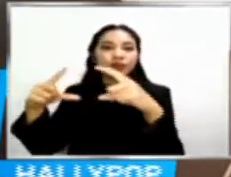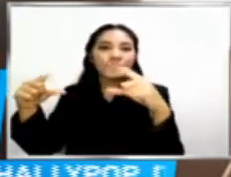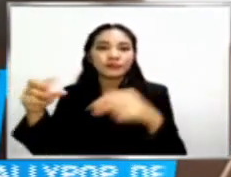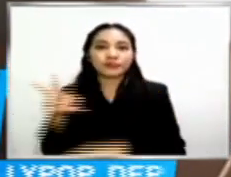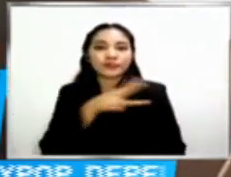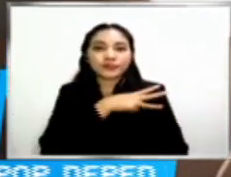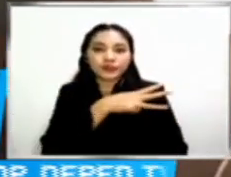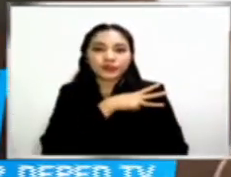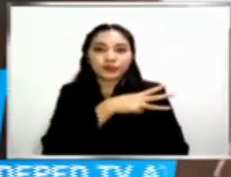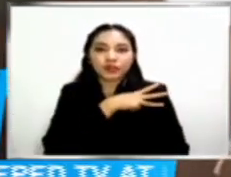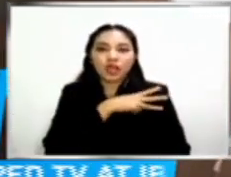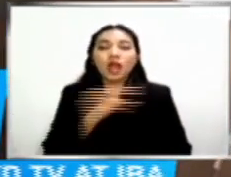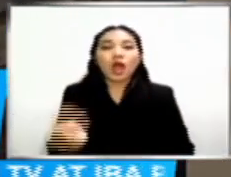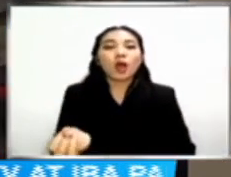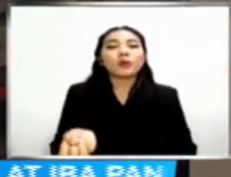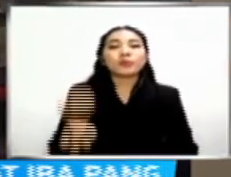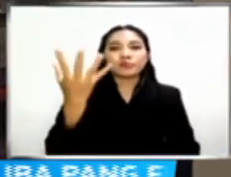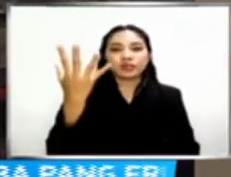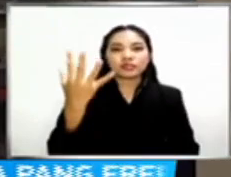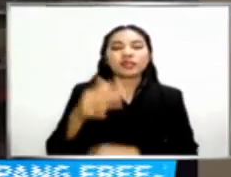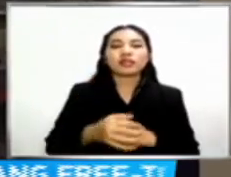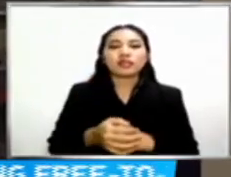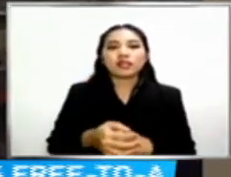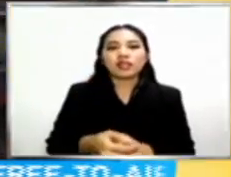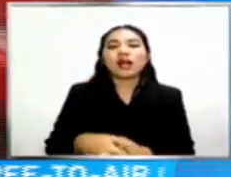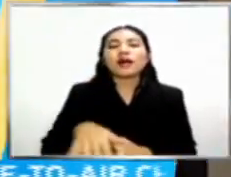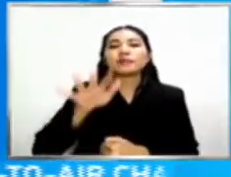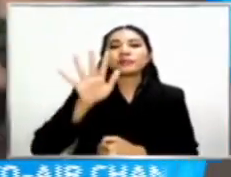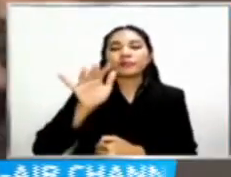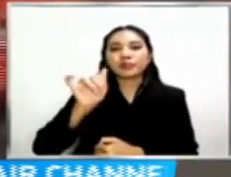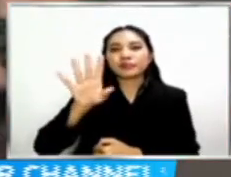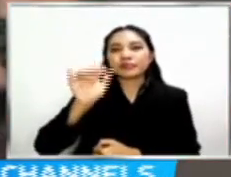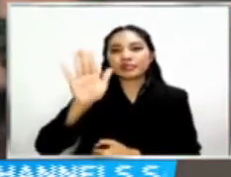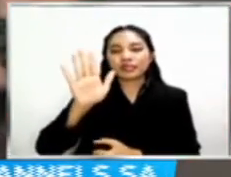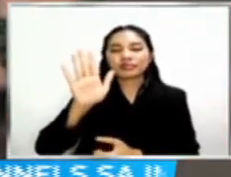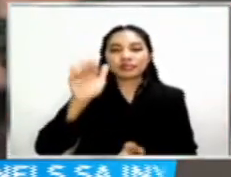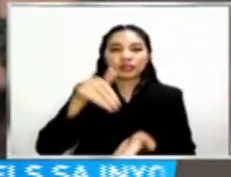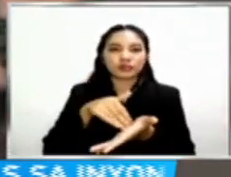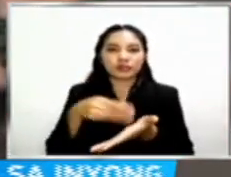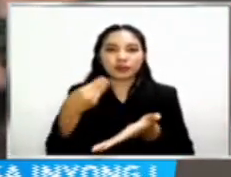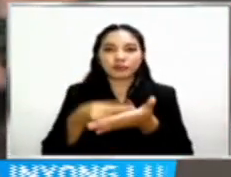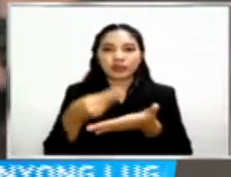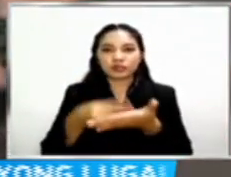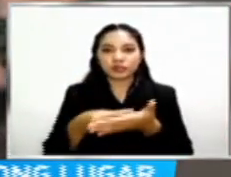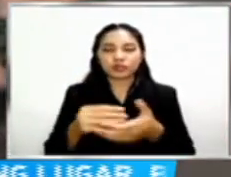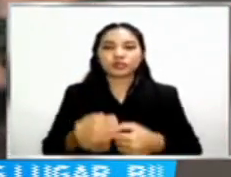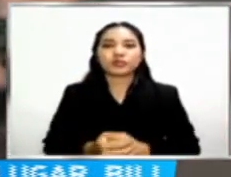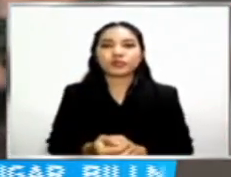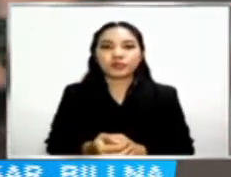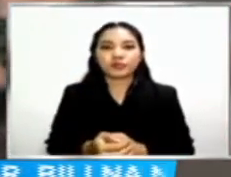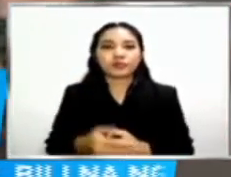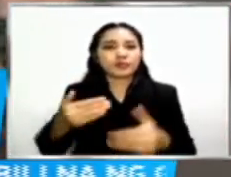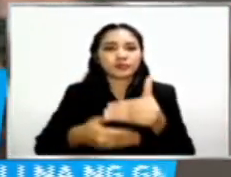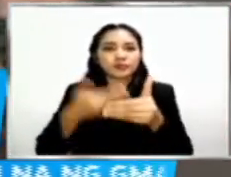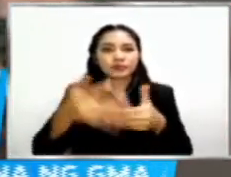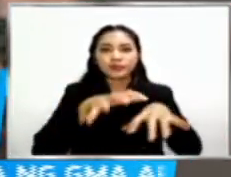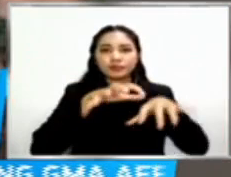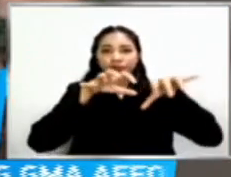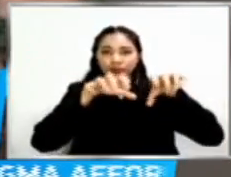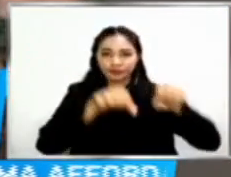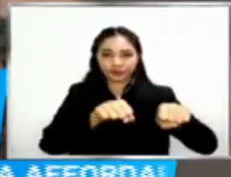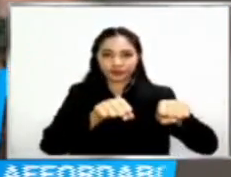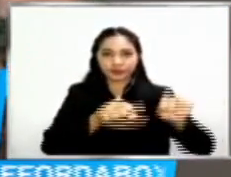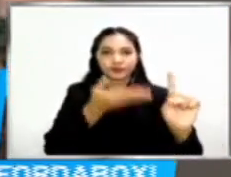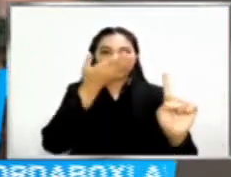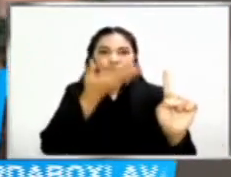50,000 piso ang nakuha sa suspect. Wala siyang pahayag. Arestado naman sa entrapment operation si Romuel Santos